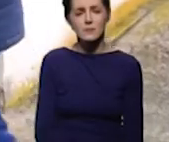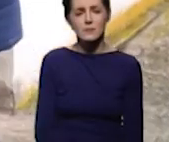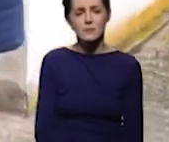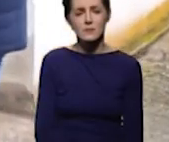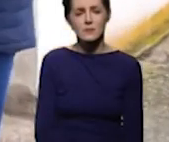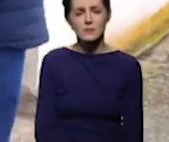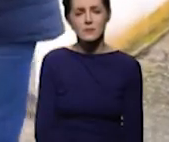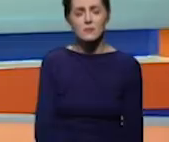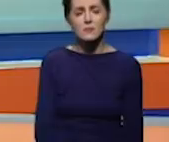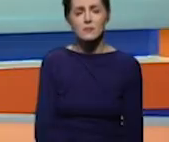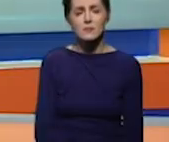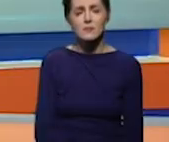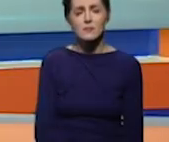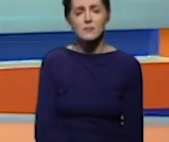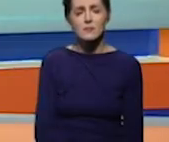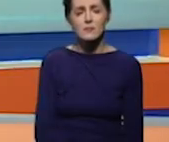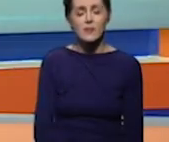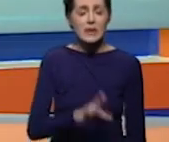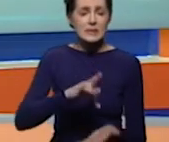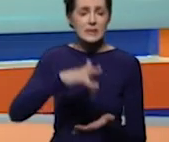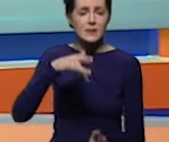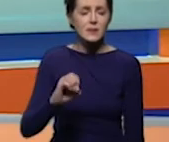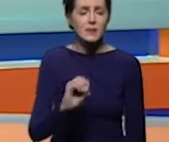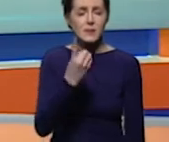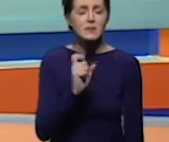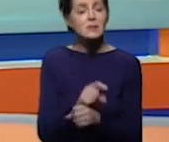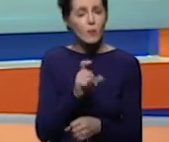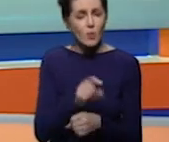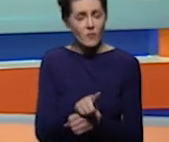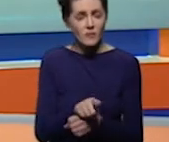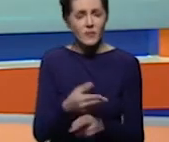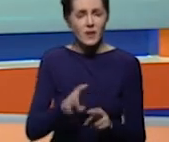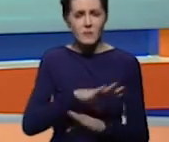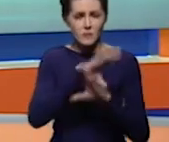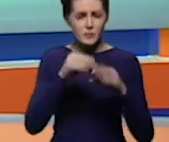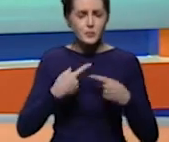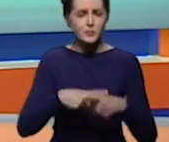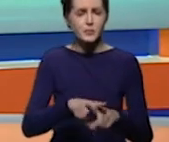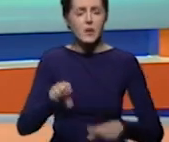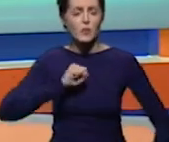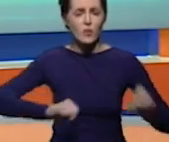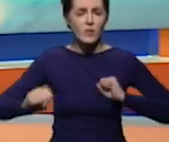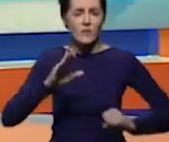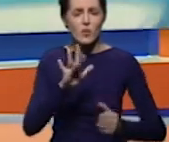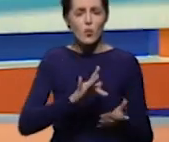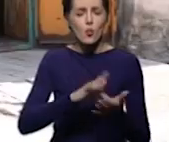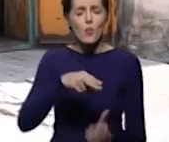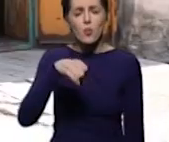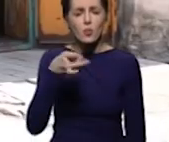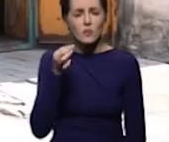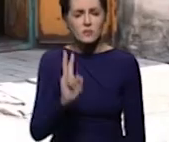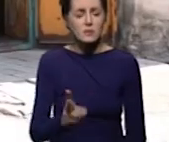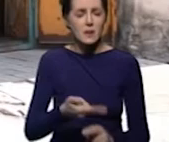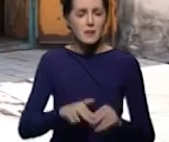телеканал «Донбас». Центр єдиного замовника реорганізували у Покровську. Таке рішення ухвалили